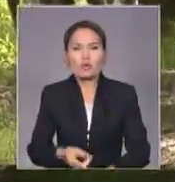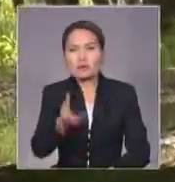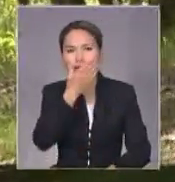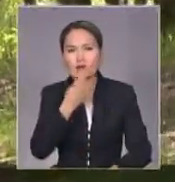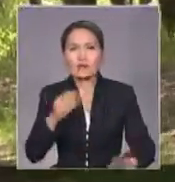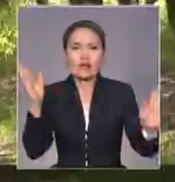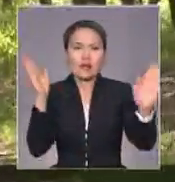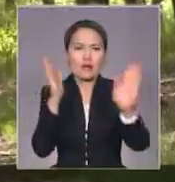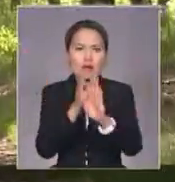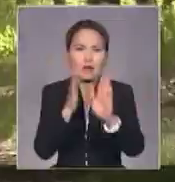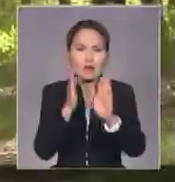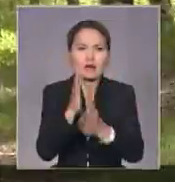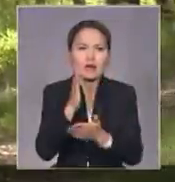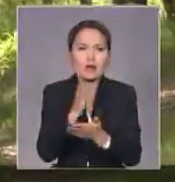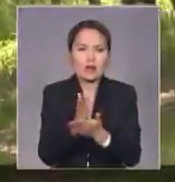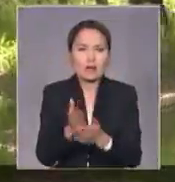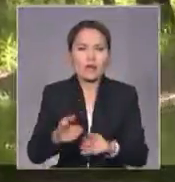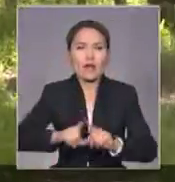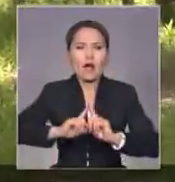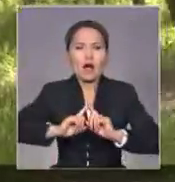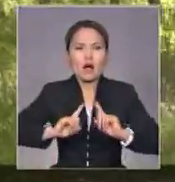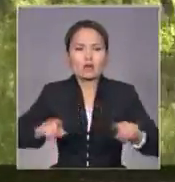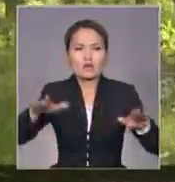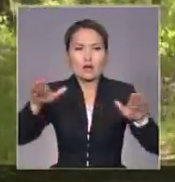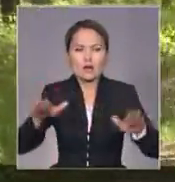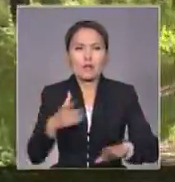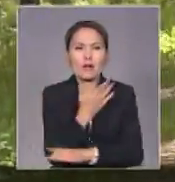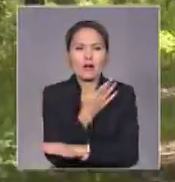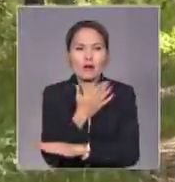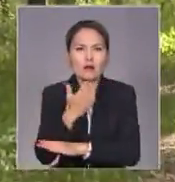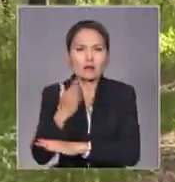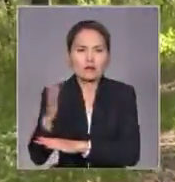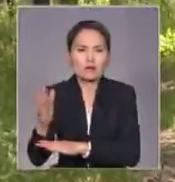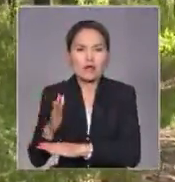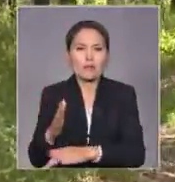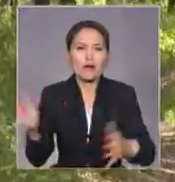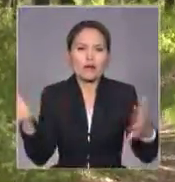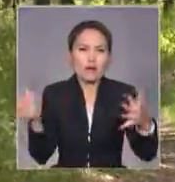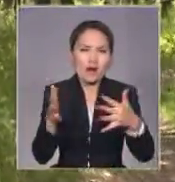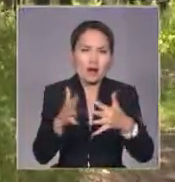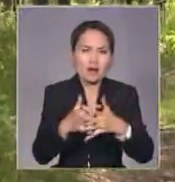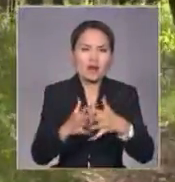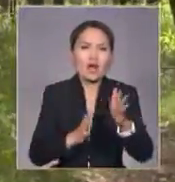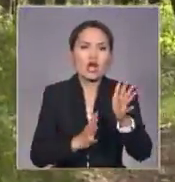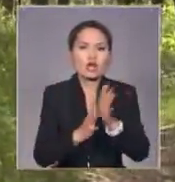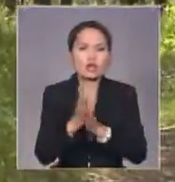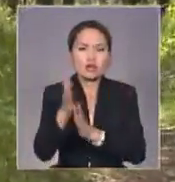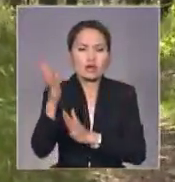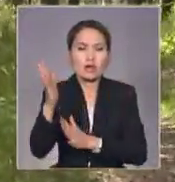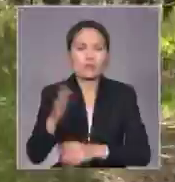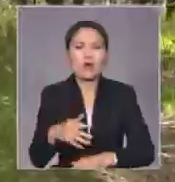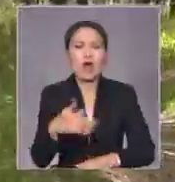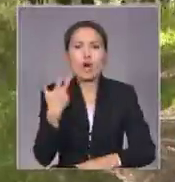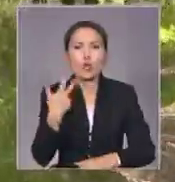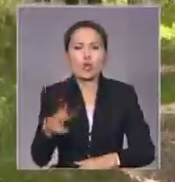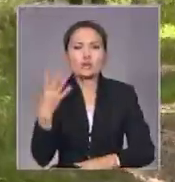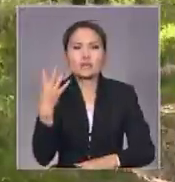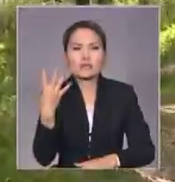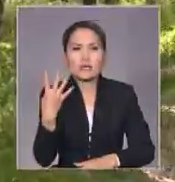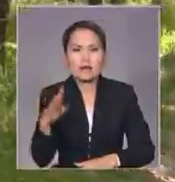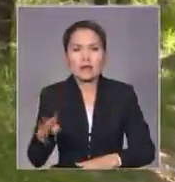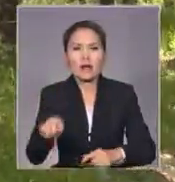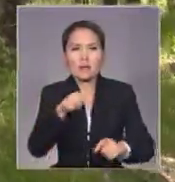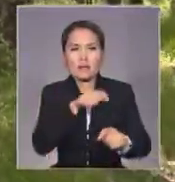деп аталады. Бұл жердің бір ерекшелігі терек, қайың ағаштары аралас өскен. Ұзындықтары 30-40 метрге дейін жетеді.